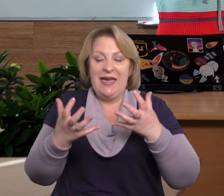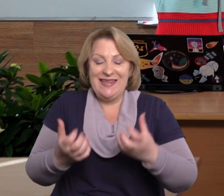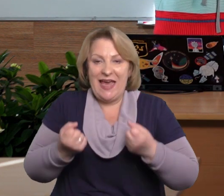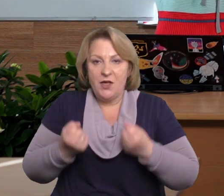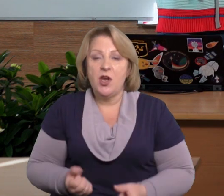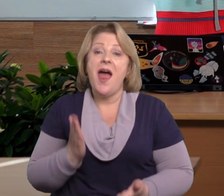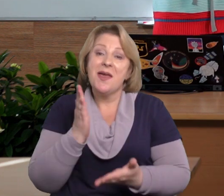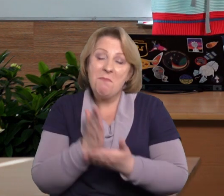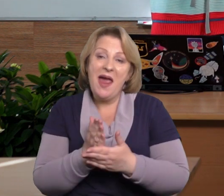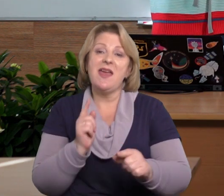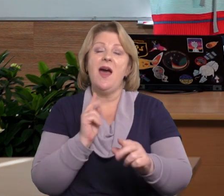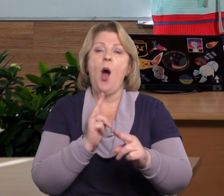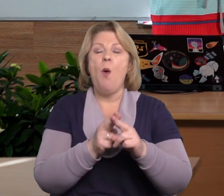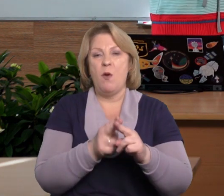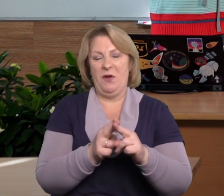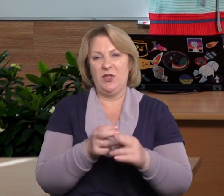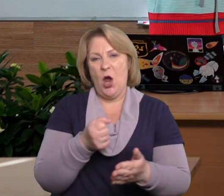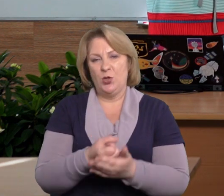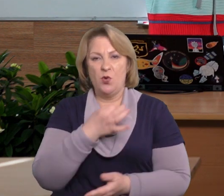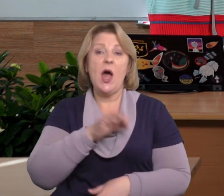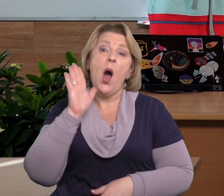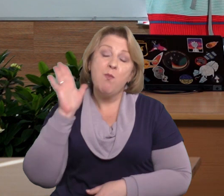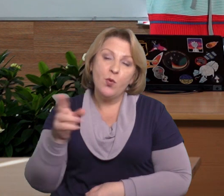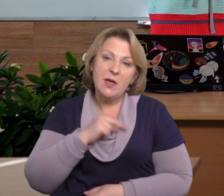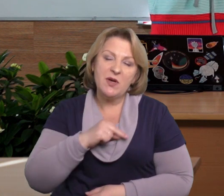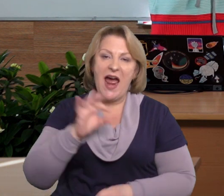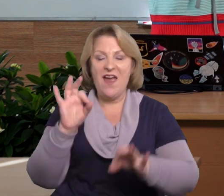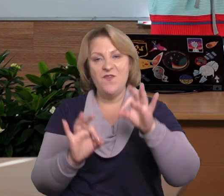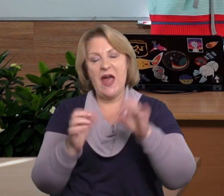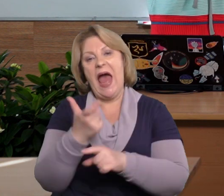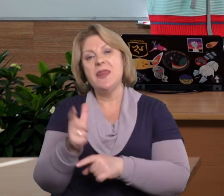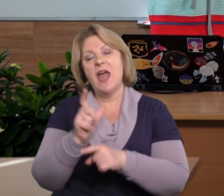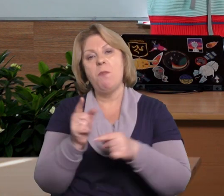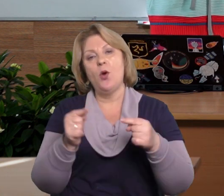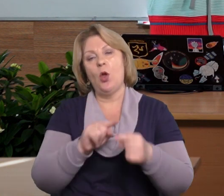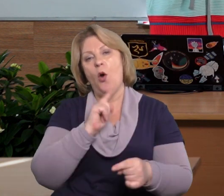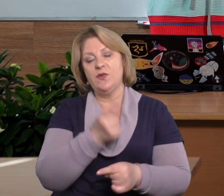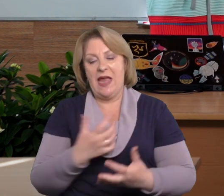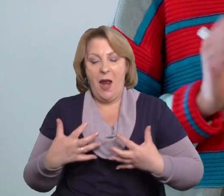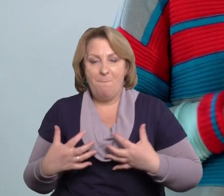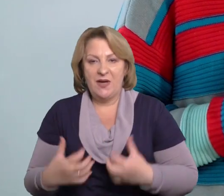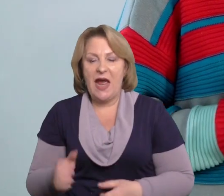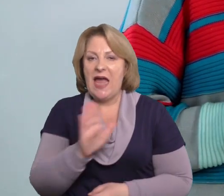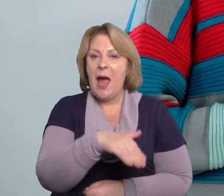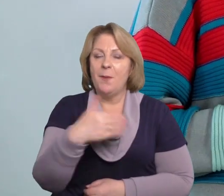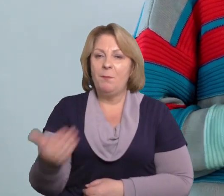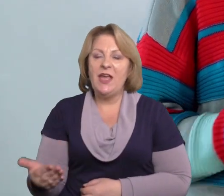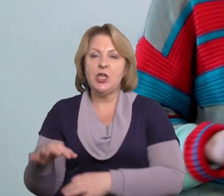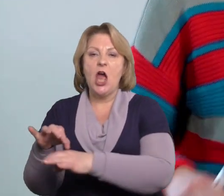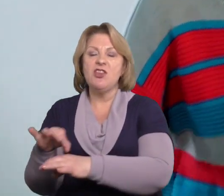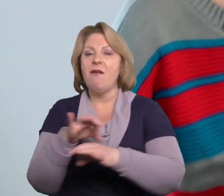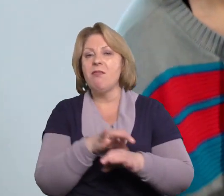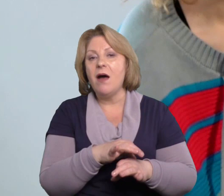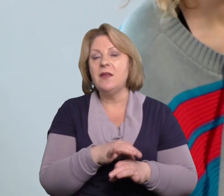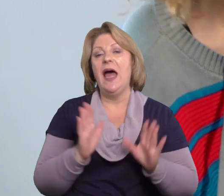певні обмеження до застосування. Тобто він буде працювати і вимірювати найбільш точну силу притягання між тілами лише в